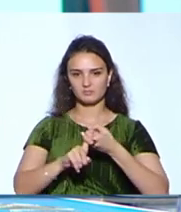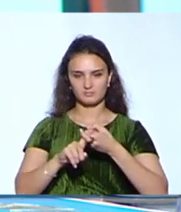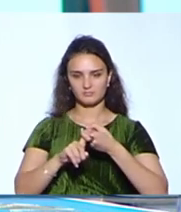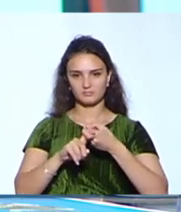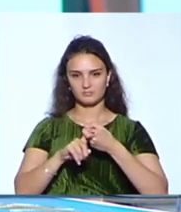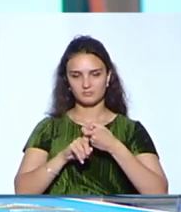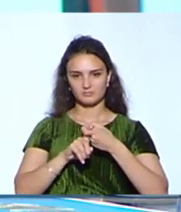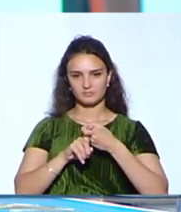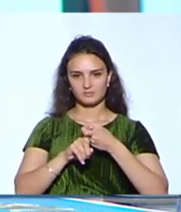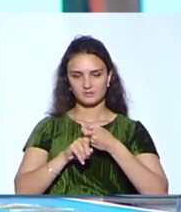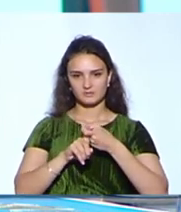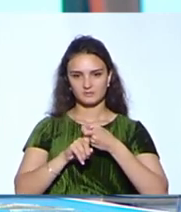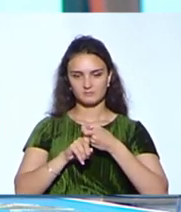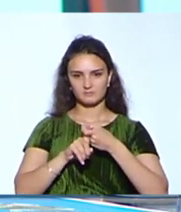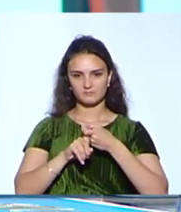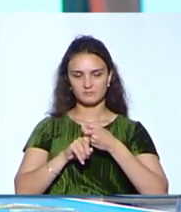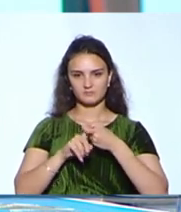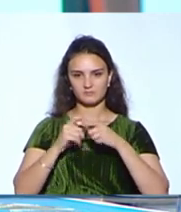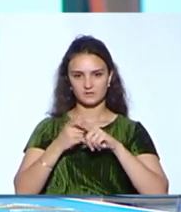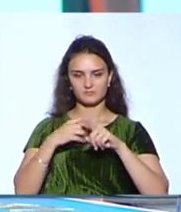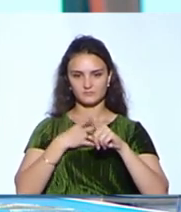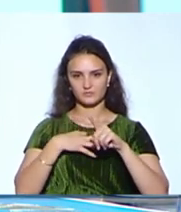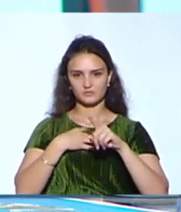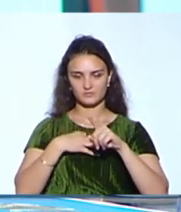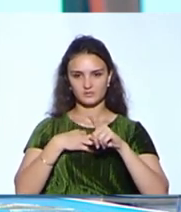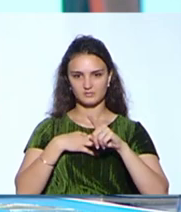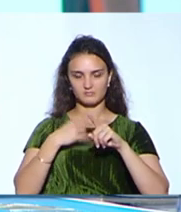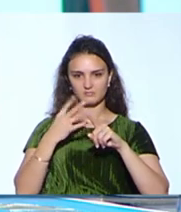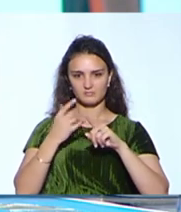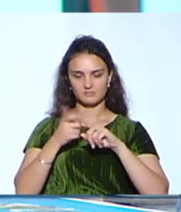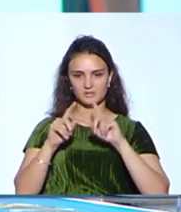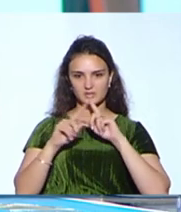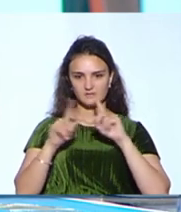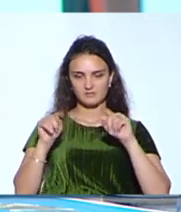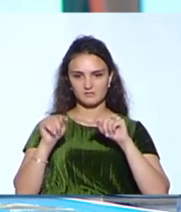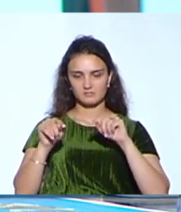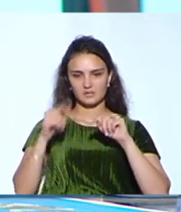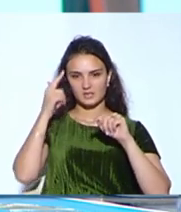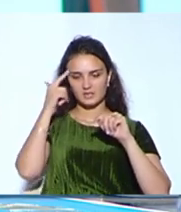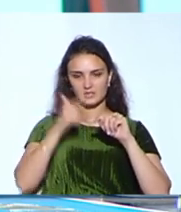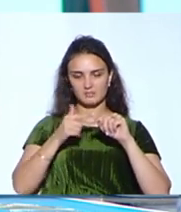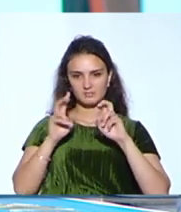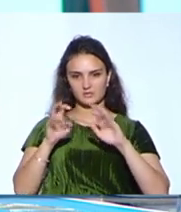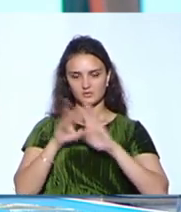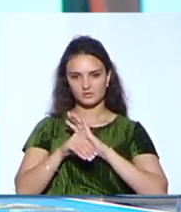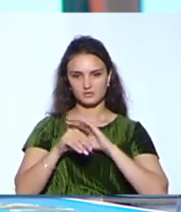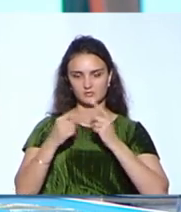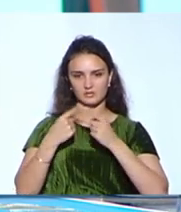მოსარგებად, შესაგუებლად. აი ეს ძალიან მნიშვნელოვანი საკითხია ხოლმე. მაგალითად განსხვავება განათლების დონეში,